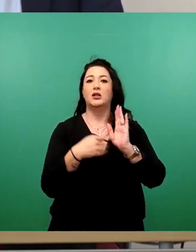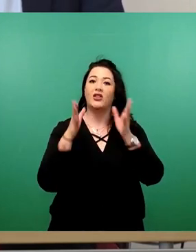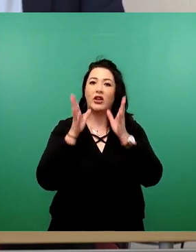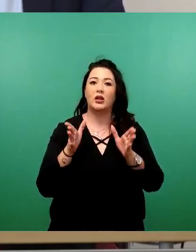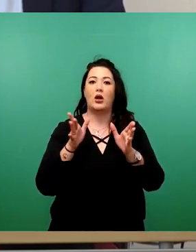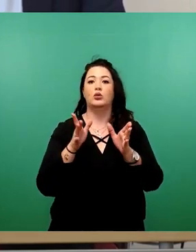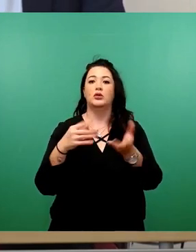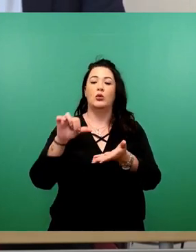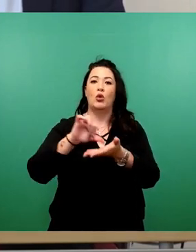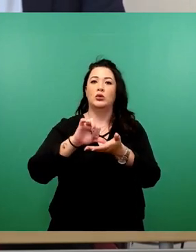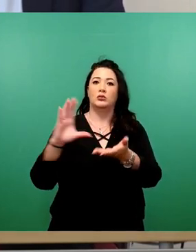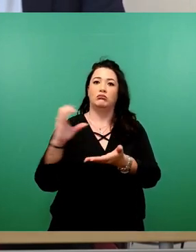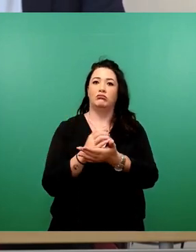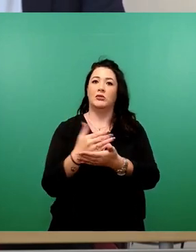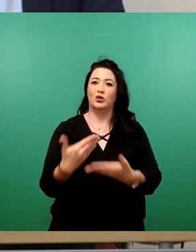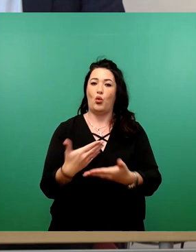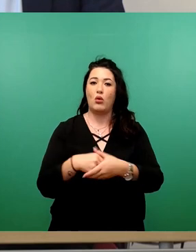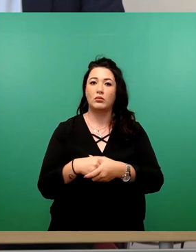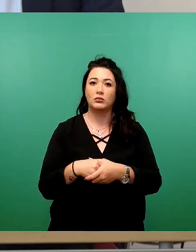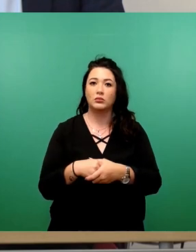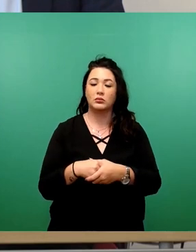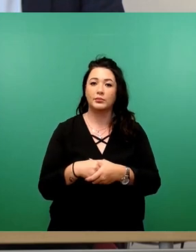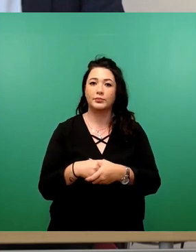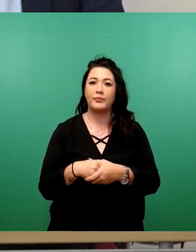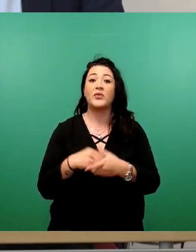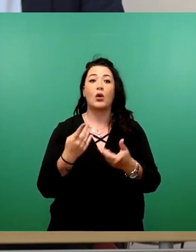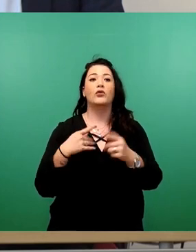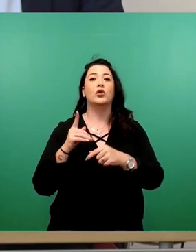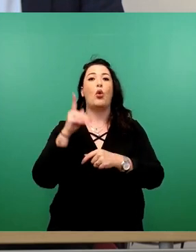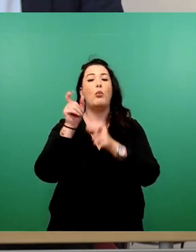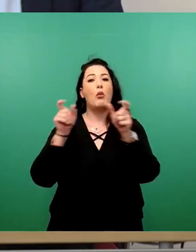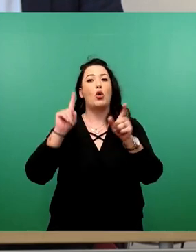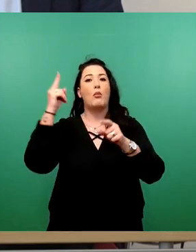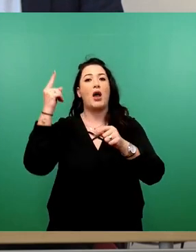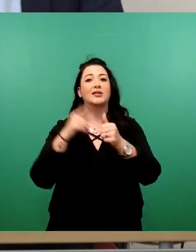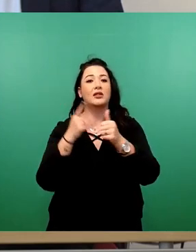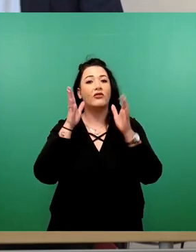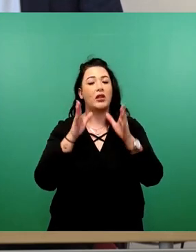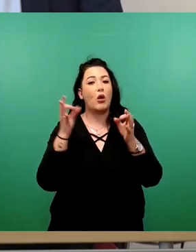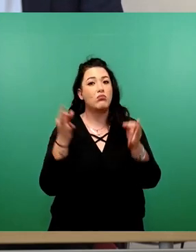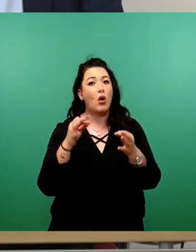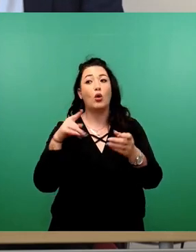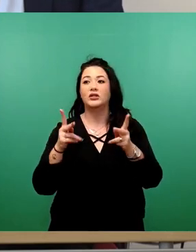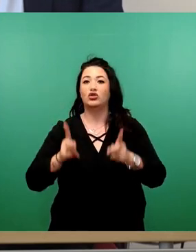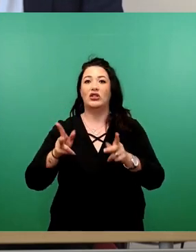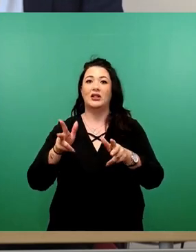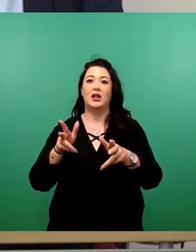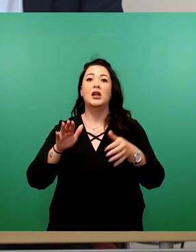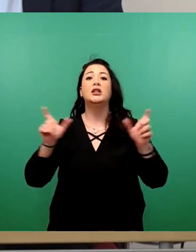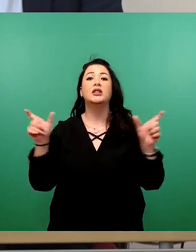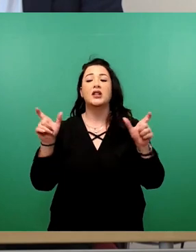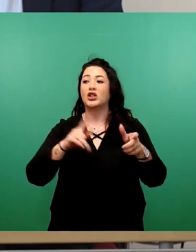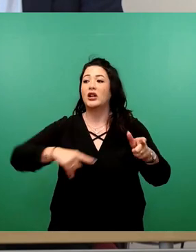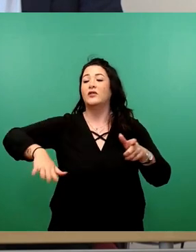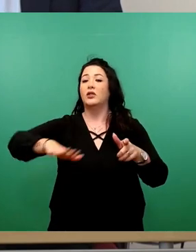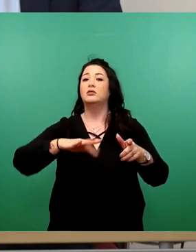Vertrauenspositionen in Richtung des Oberbürgermeisters und natürlich auch in Richtung der Stadtgesellschaft. Die Stadtgesellschaft kann erwarten, dass